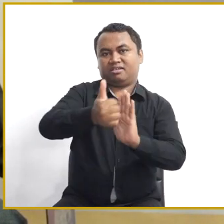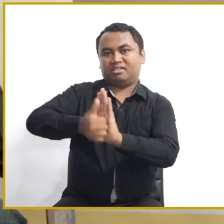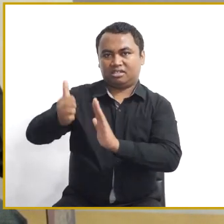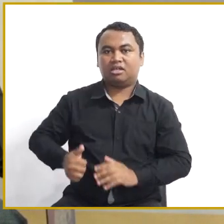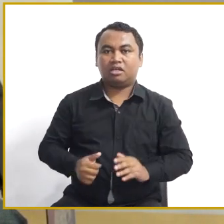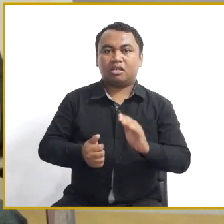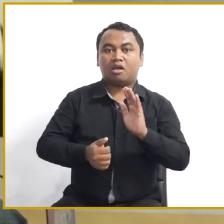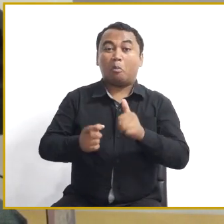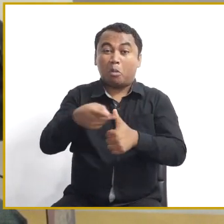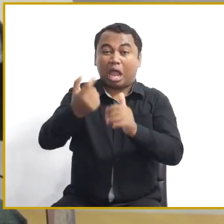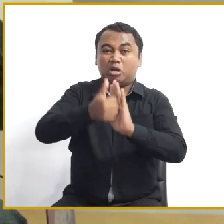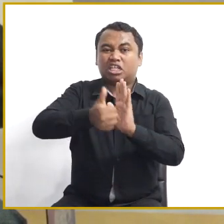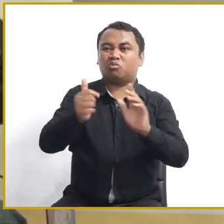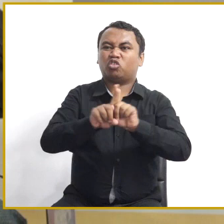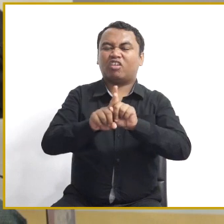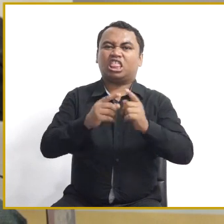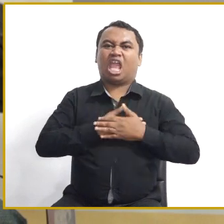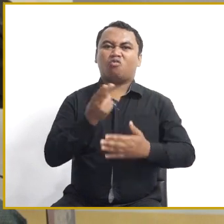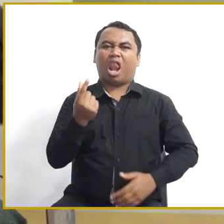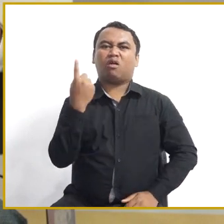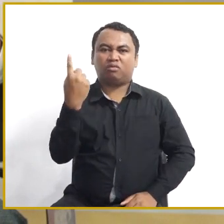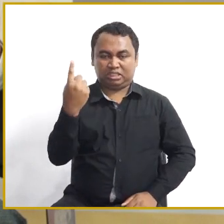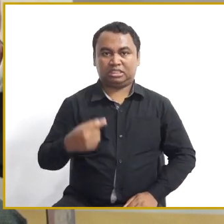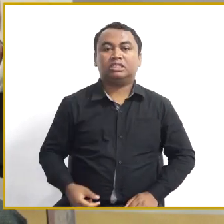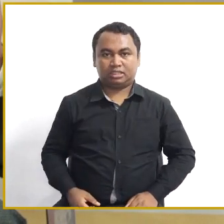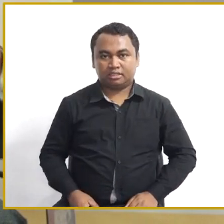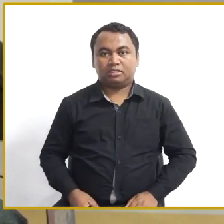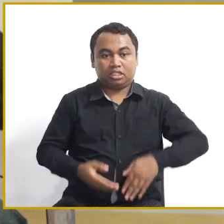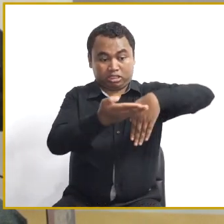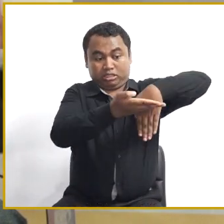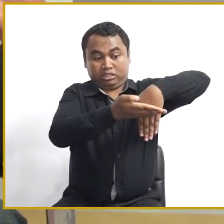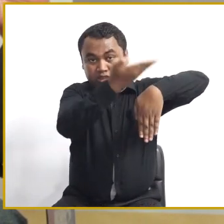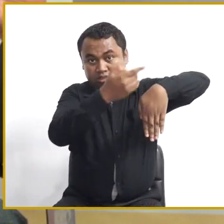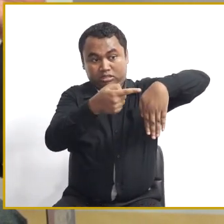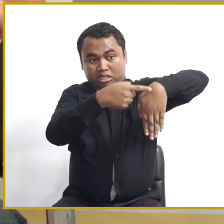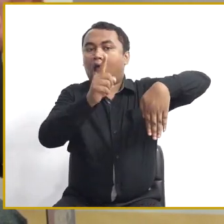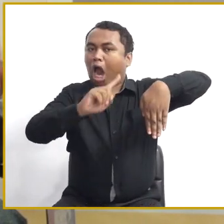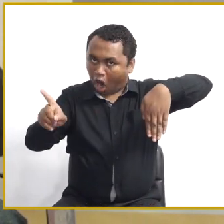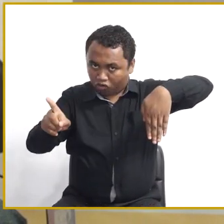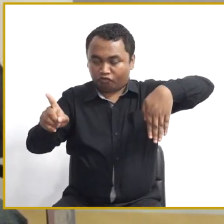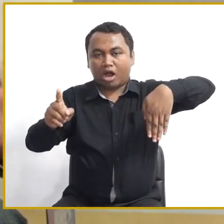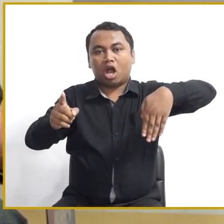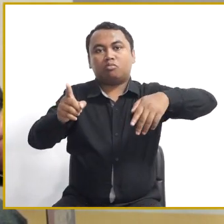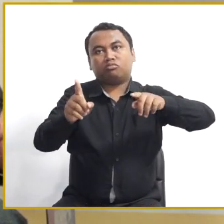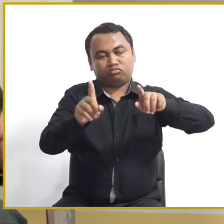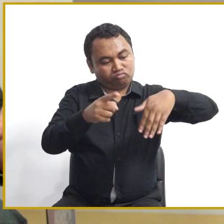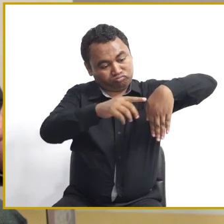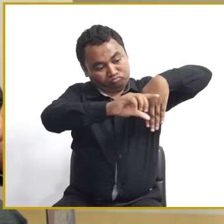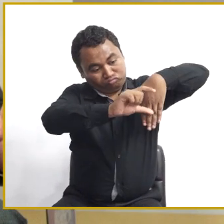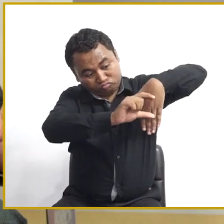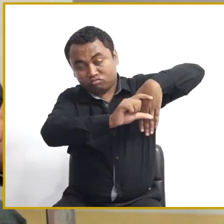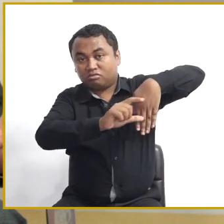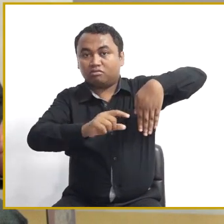fandanim-bola fa ny faritra no mitondra ny faritra varatra ny afovoany mitondra ny afovoany ny atsimo mitondra ny